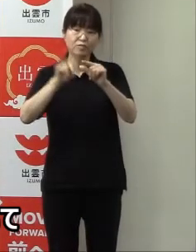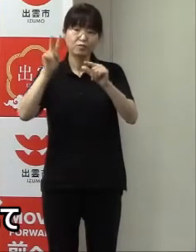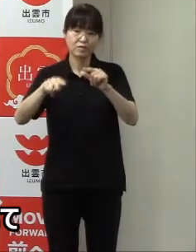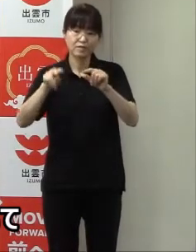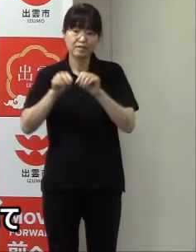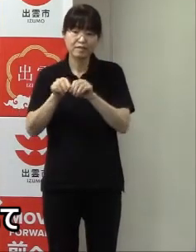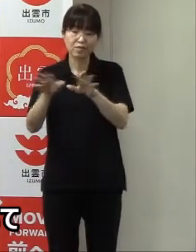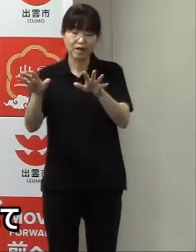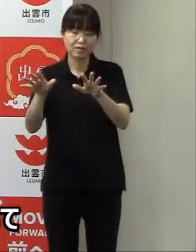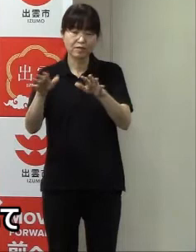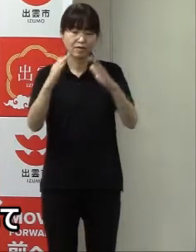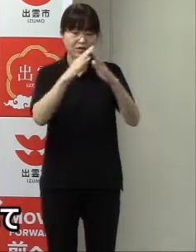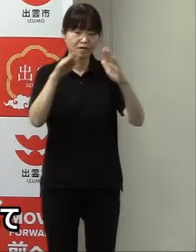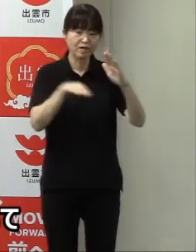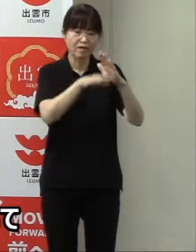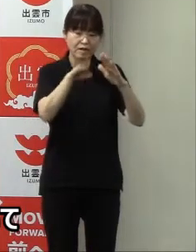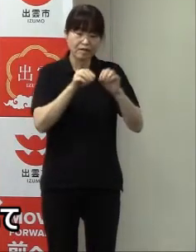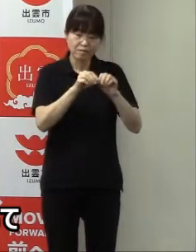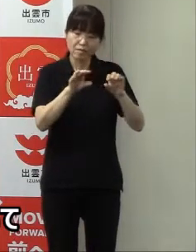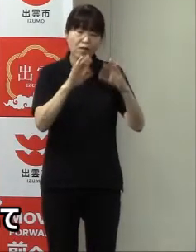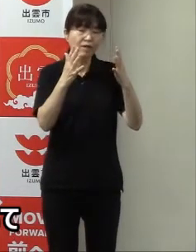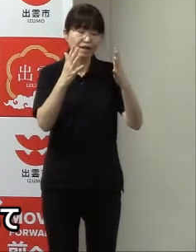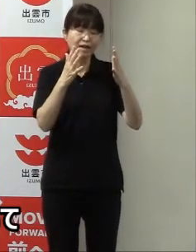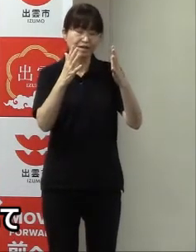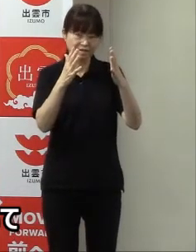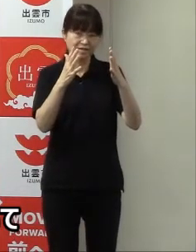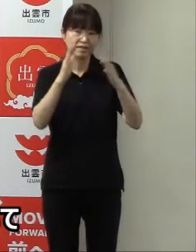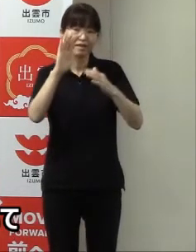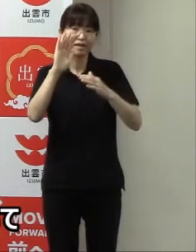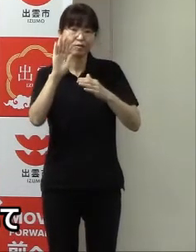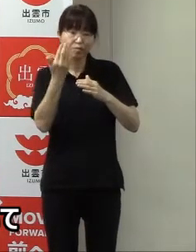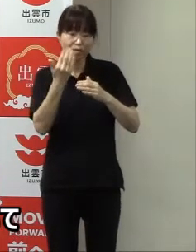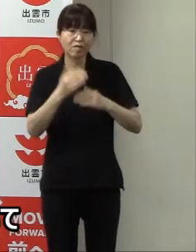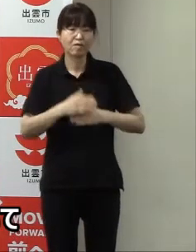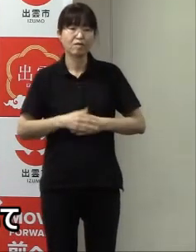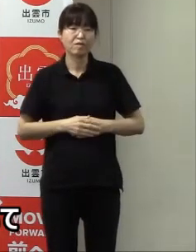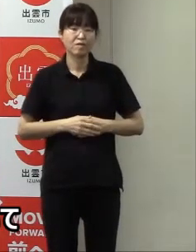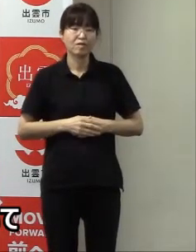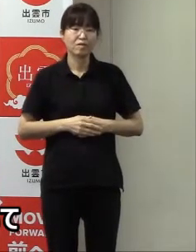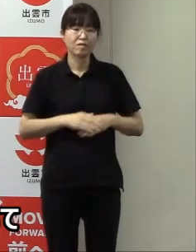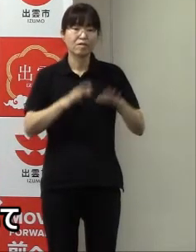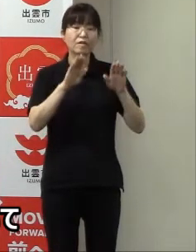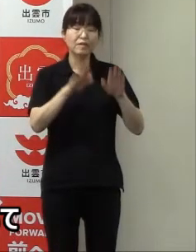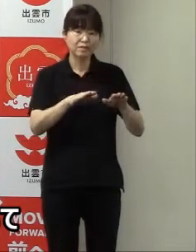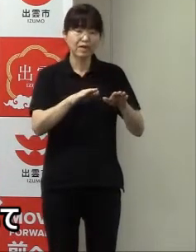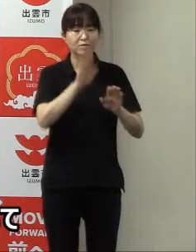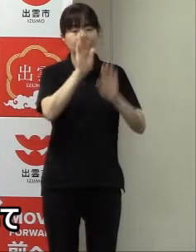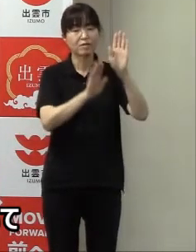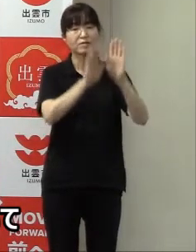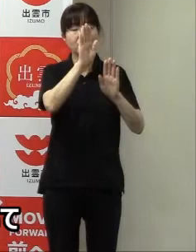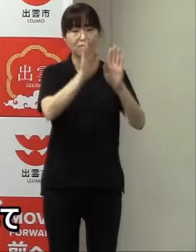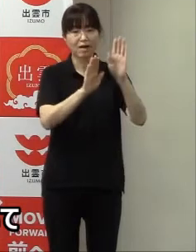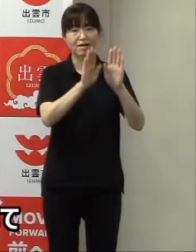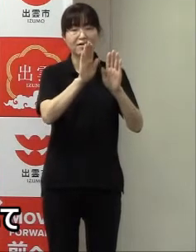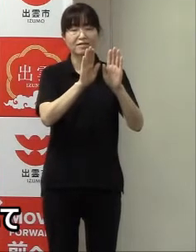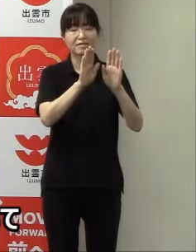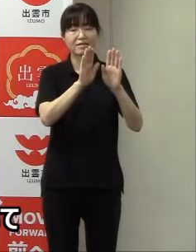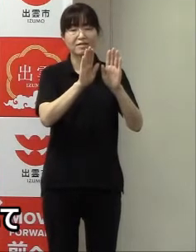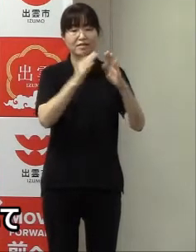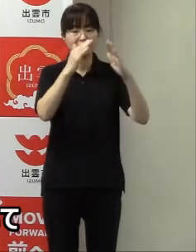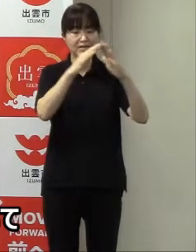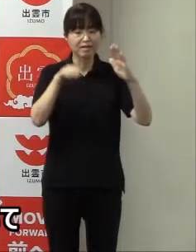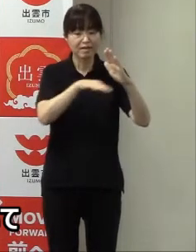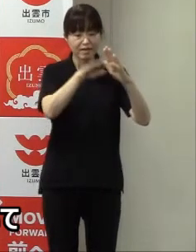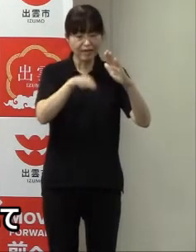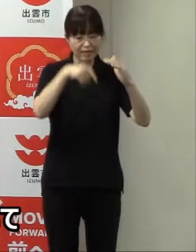、家庭の中ではあまり感染が広がってなかったというふうに思っておりますけれども、この第5波というか今の現状を見ますと、家庭